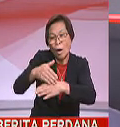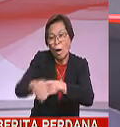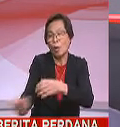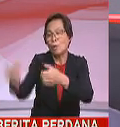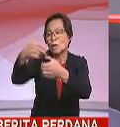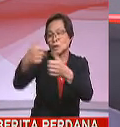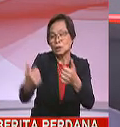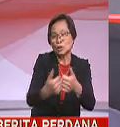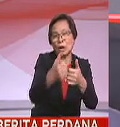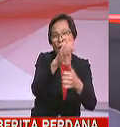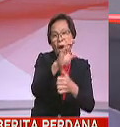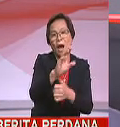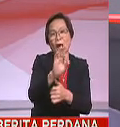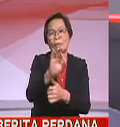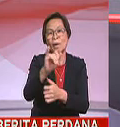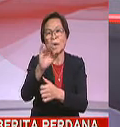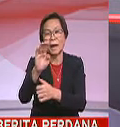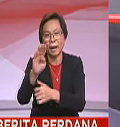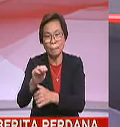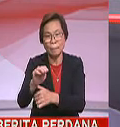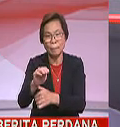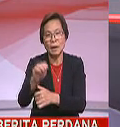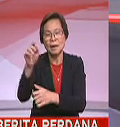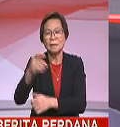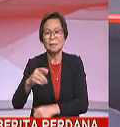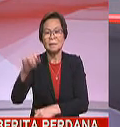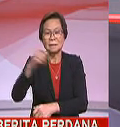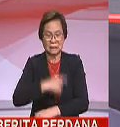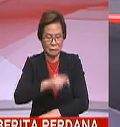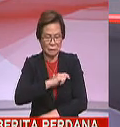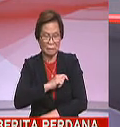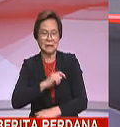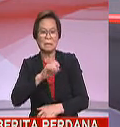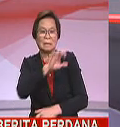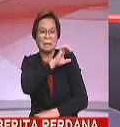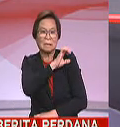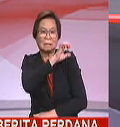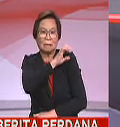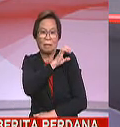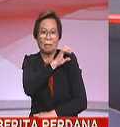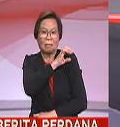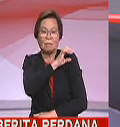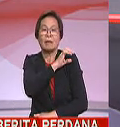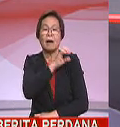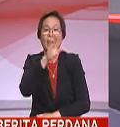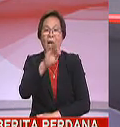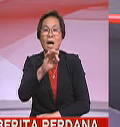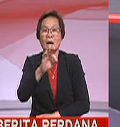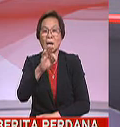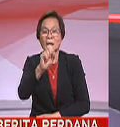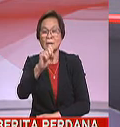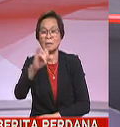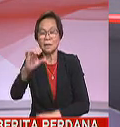fmcb Repsol di Spanyol demikian jelas ketua eksekutif Ice asalnya Freeman Hanifia